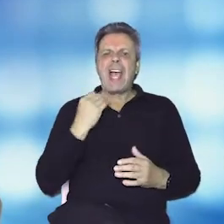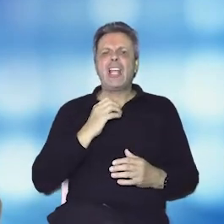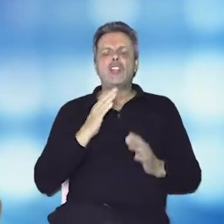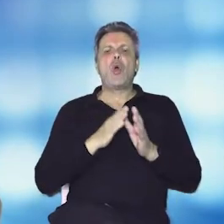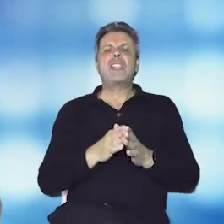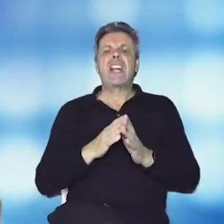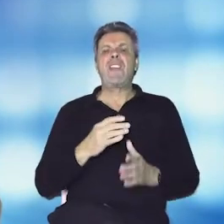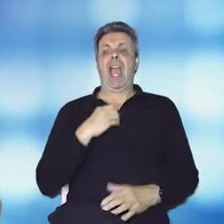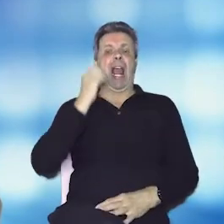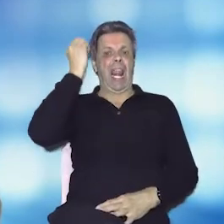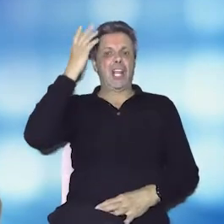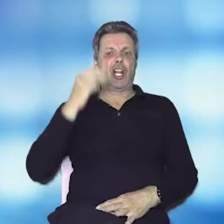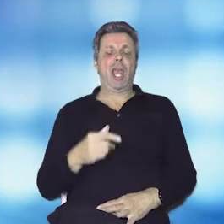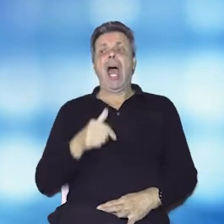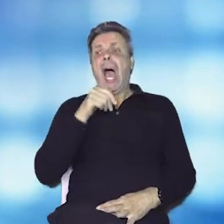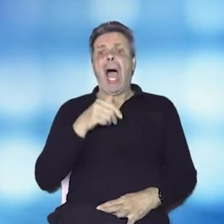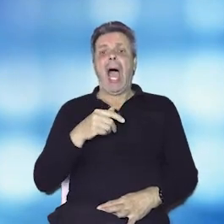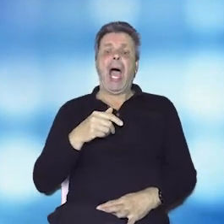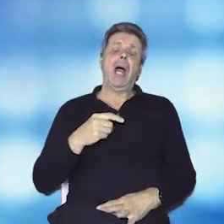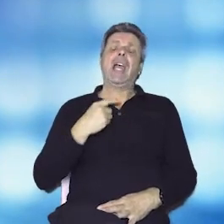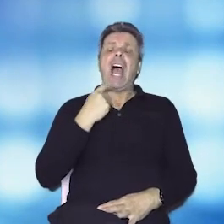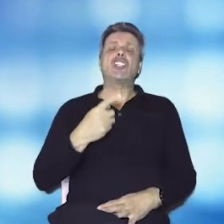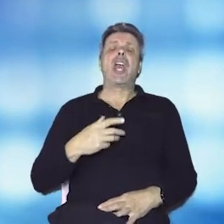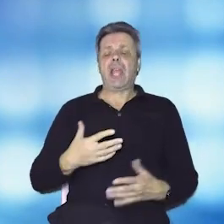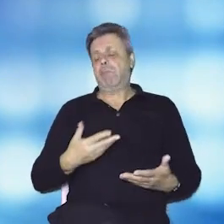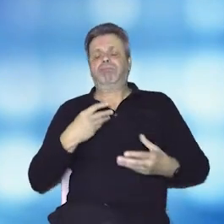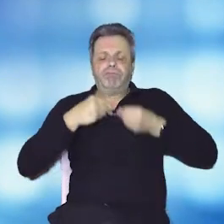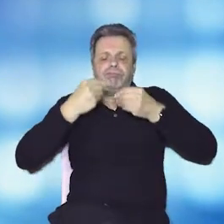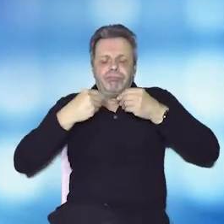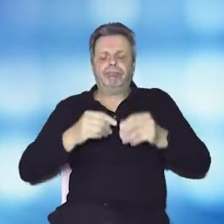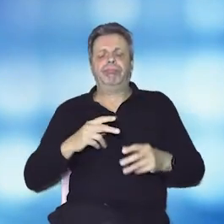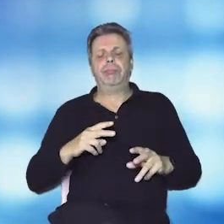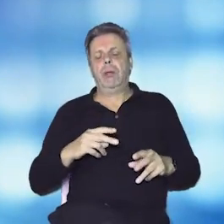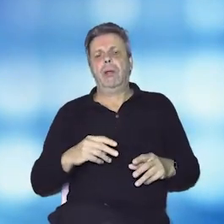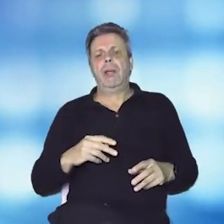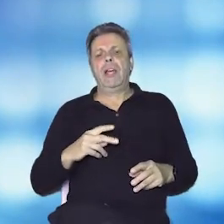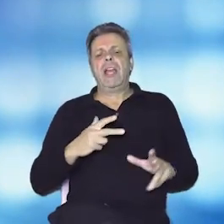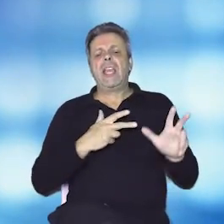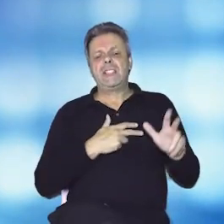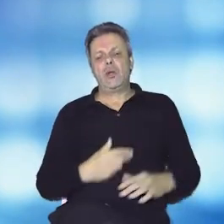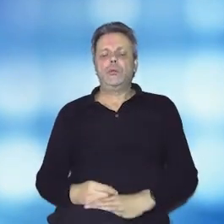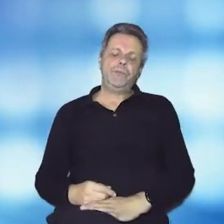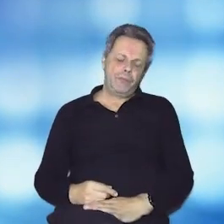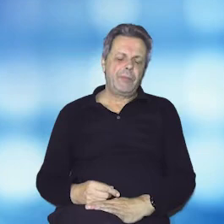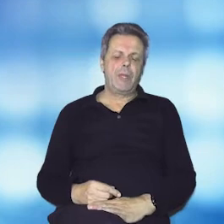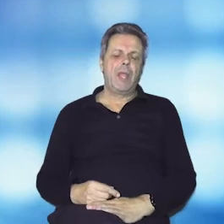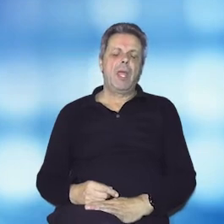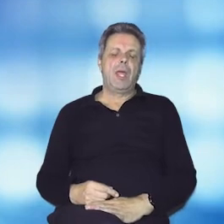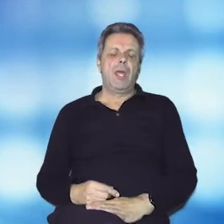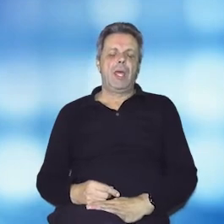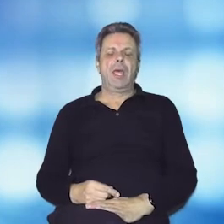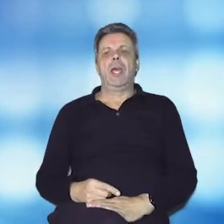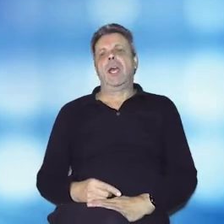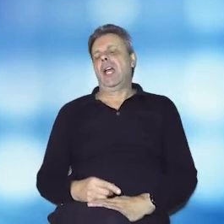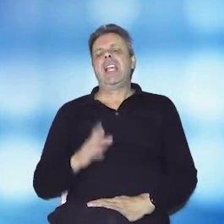laže, a propovijeda istinu? Mislim da je to odgovor koji bi svaki čitatelj trebao